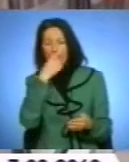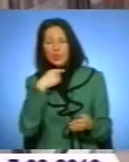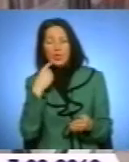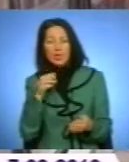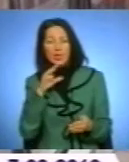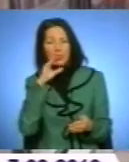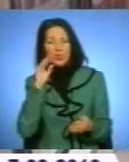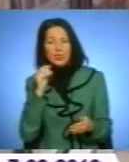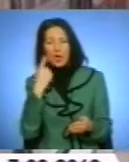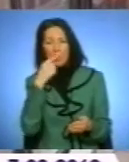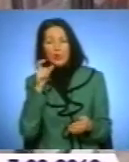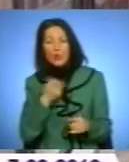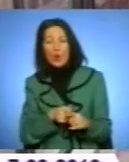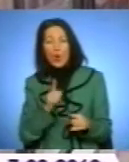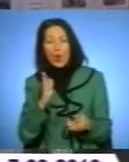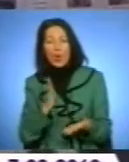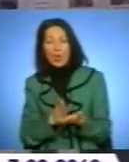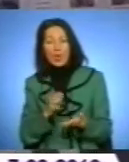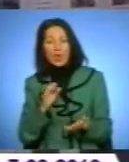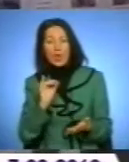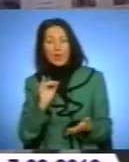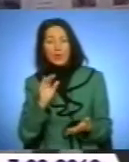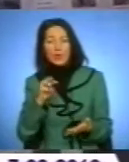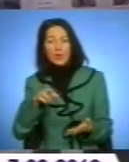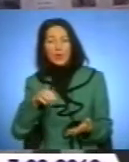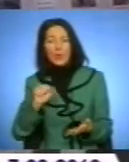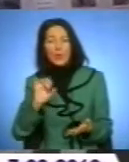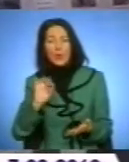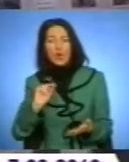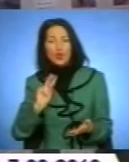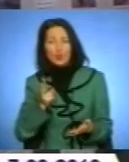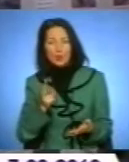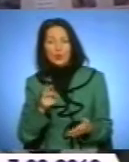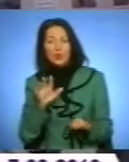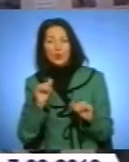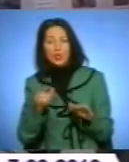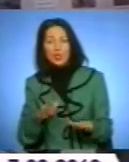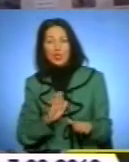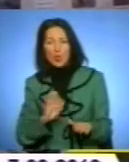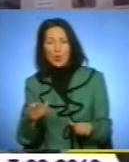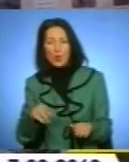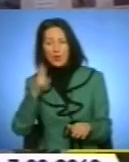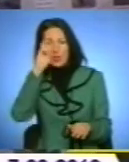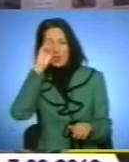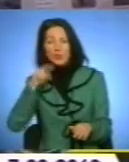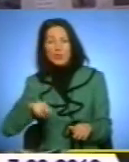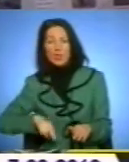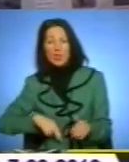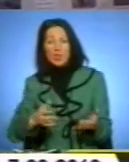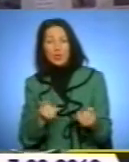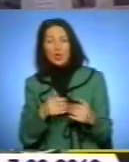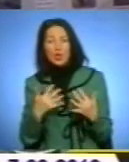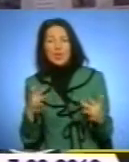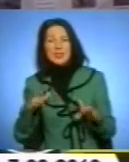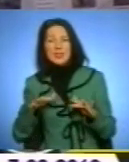Шевченківської премії Іван Марчук. Розпорядженням голови обласної державної адміністрації прийнято ряд заходів,